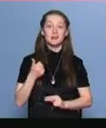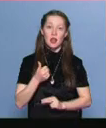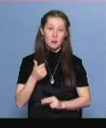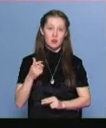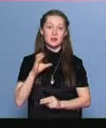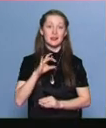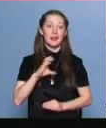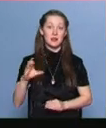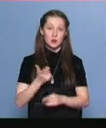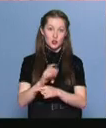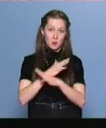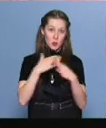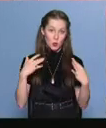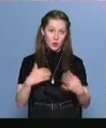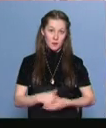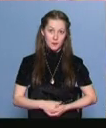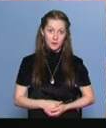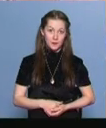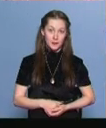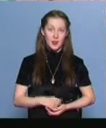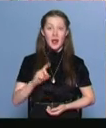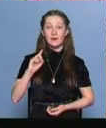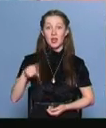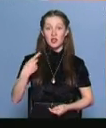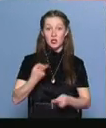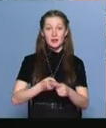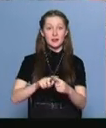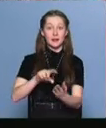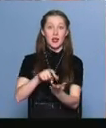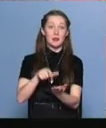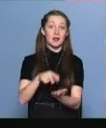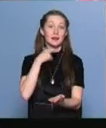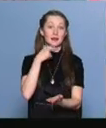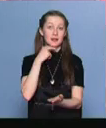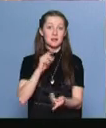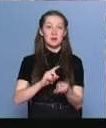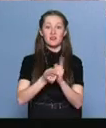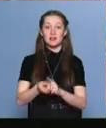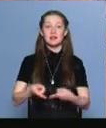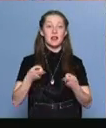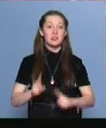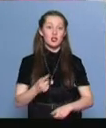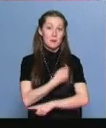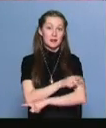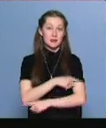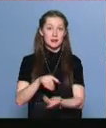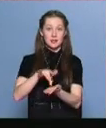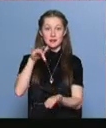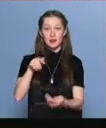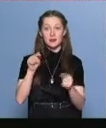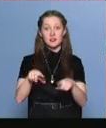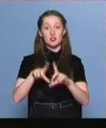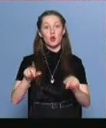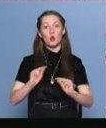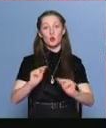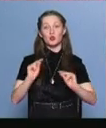Обуховская расскажет. На целый час этот учебный кабинет третьеклассников превратился в настоящий медицинский центр. Школьные учителя